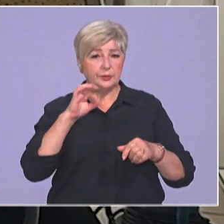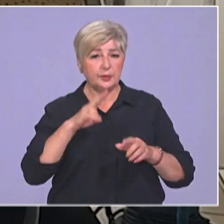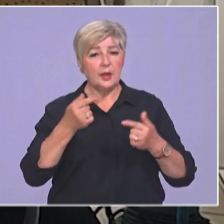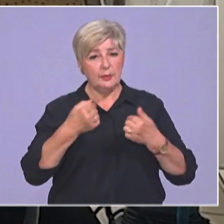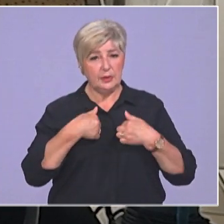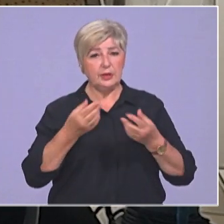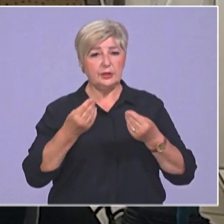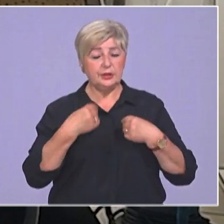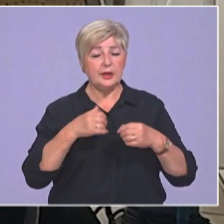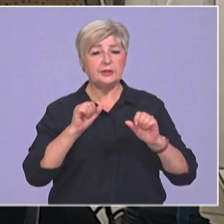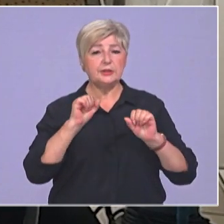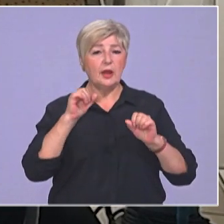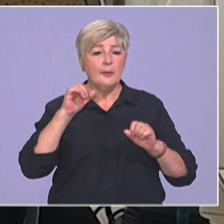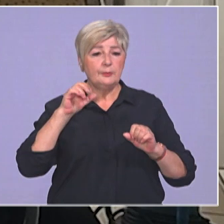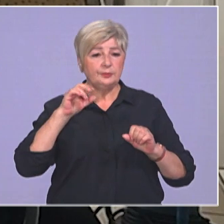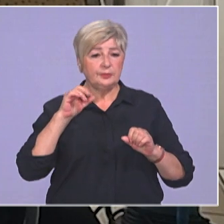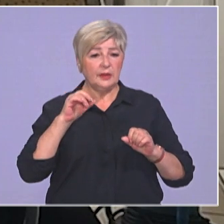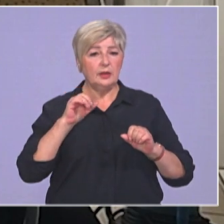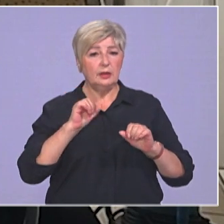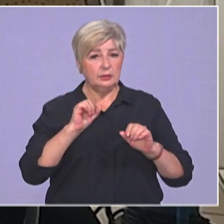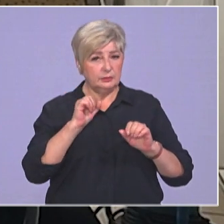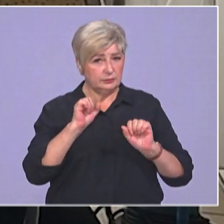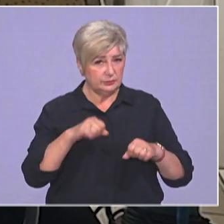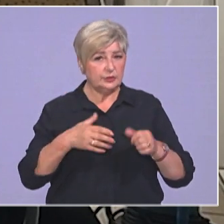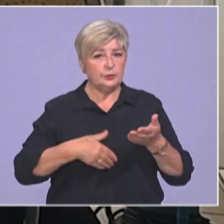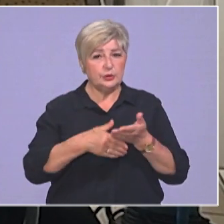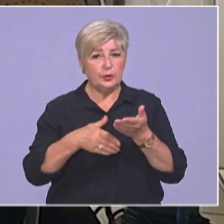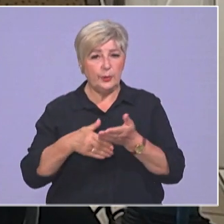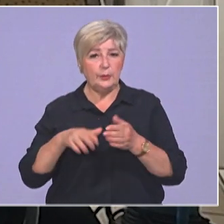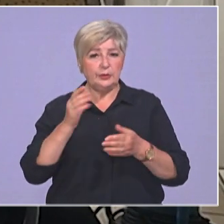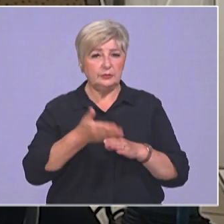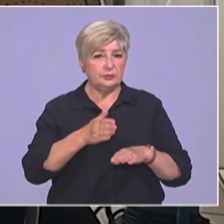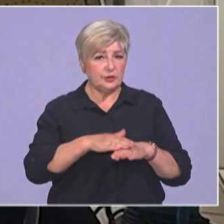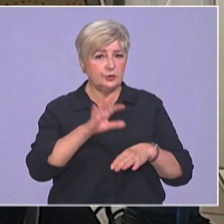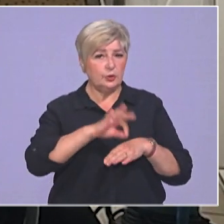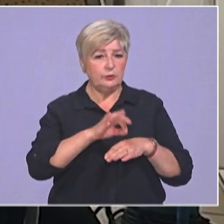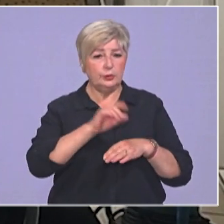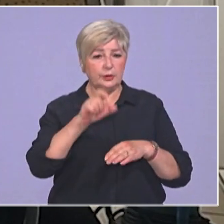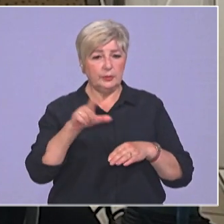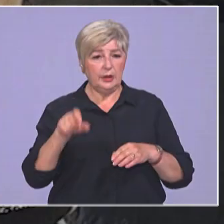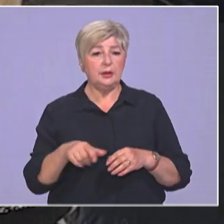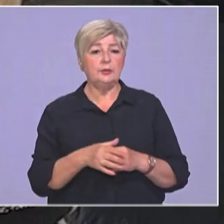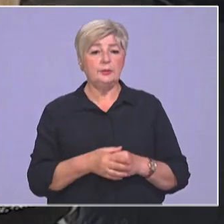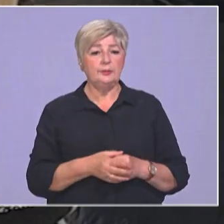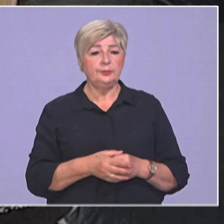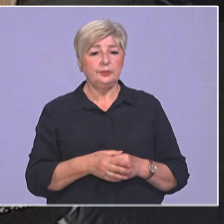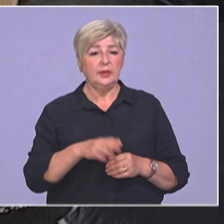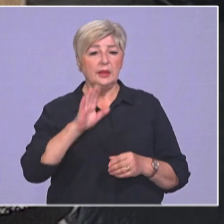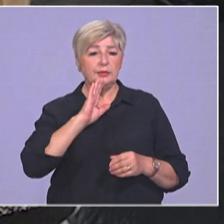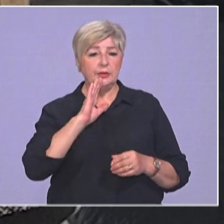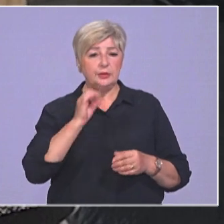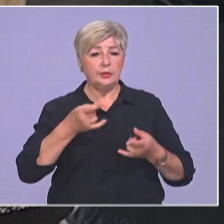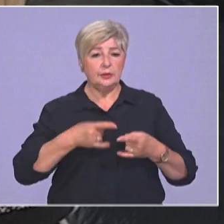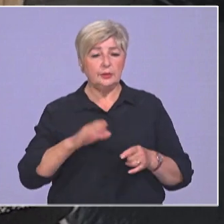допомогти смертельно хворим людям. Ось чому я хочу рухатись вперед і здійснити свій проект. Тетяна родом